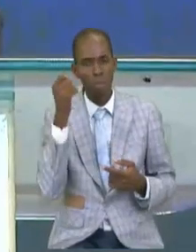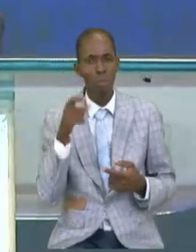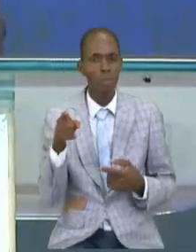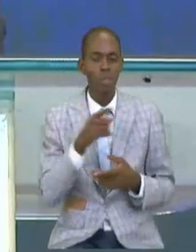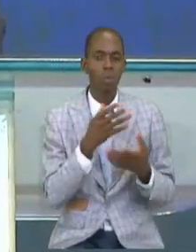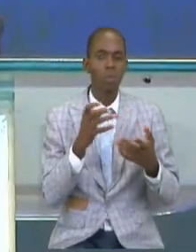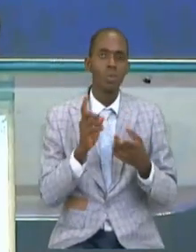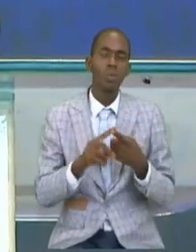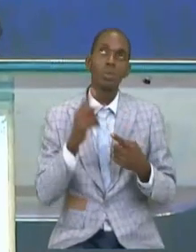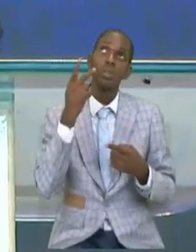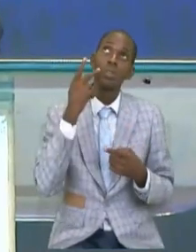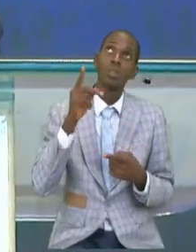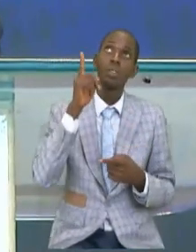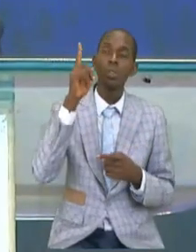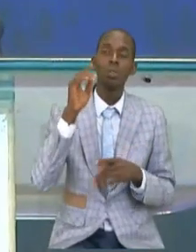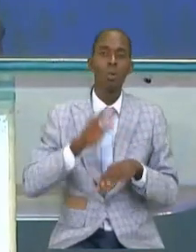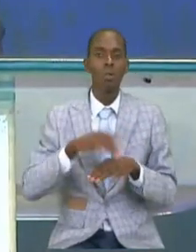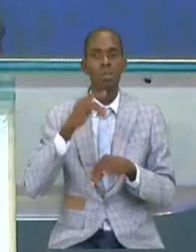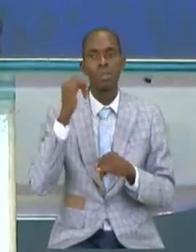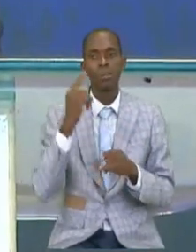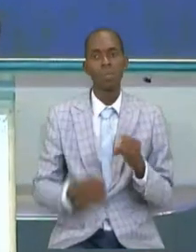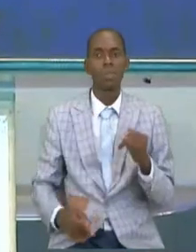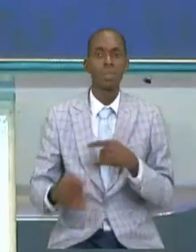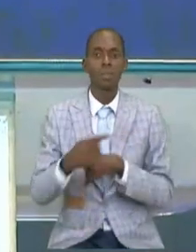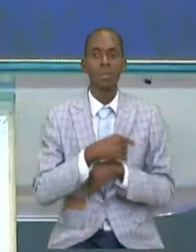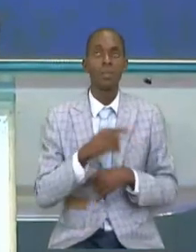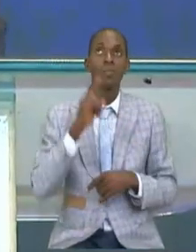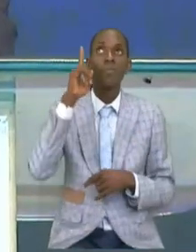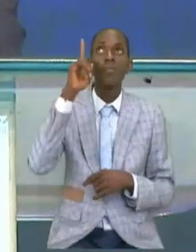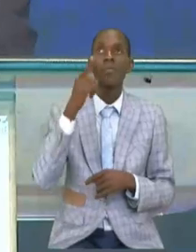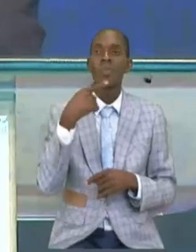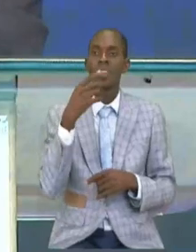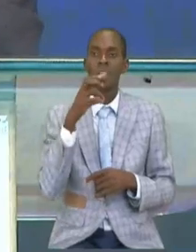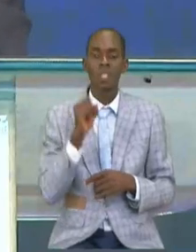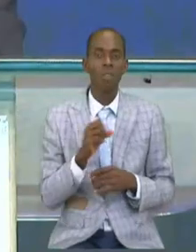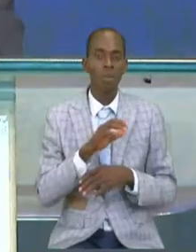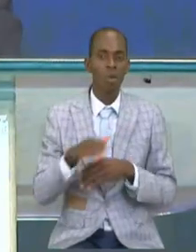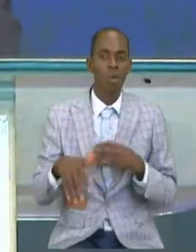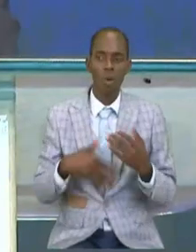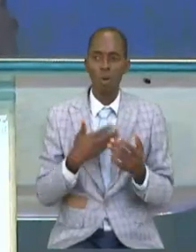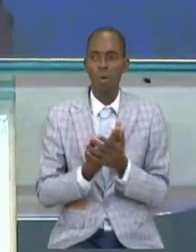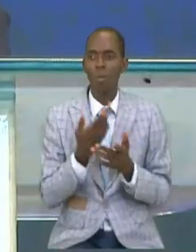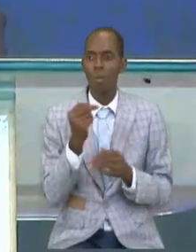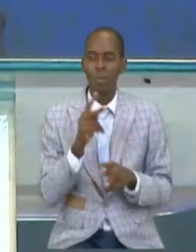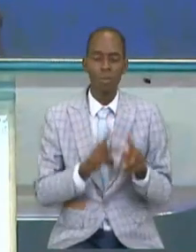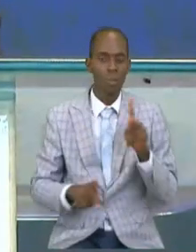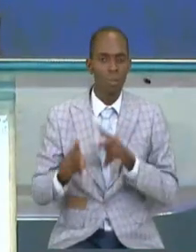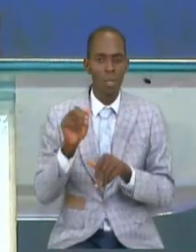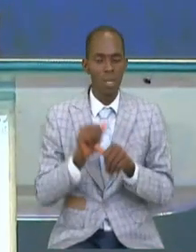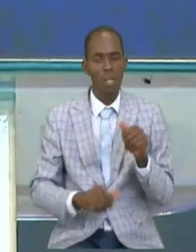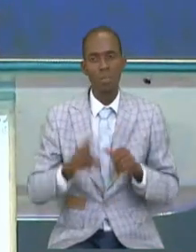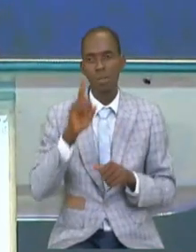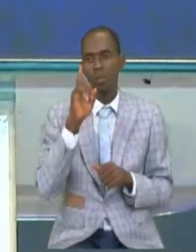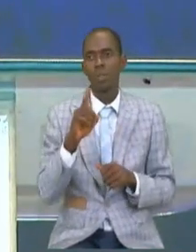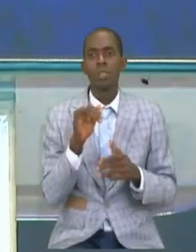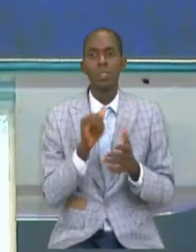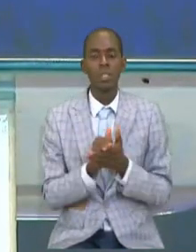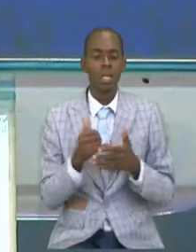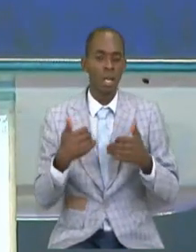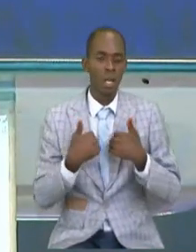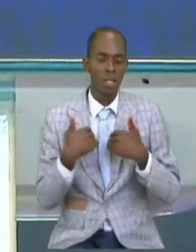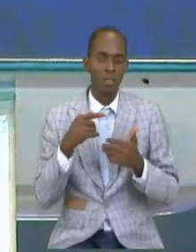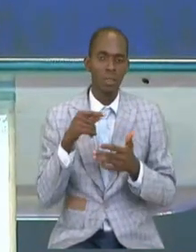parce qu'ils voudraient le voir au dernier jour. Et dit, tous ces gens-là, quiconque